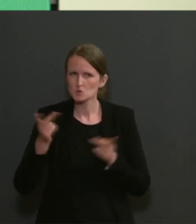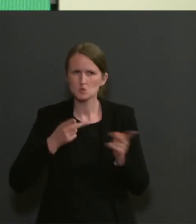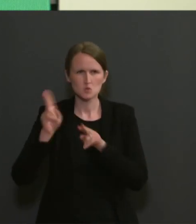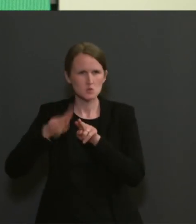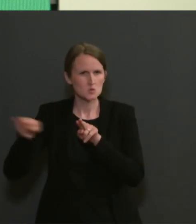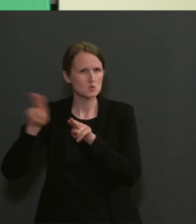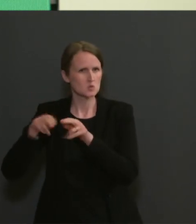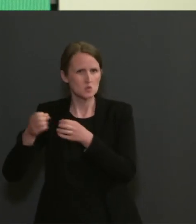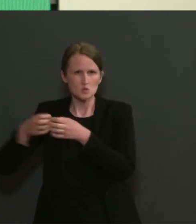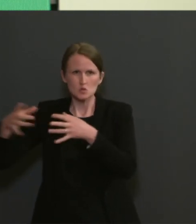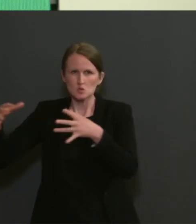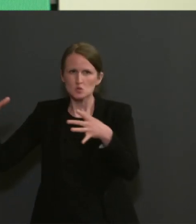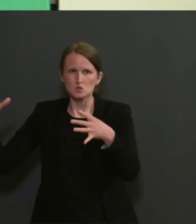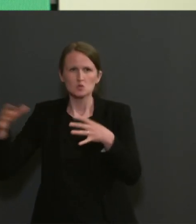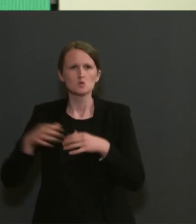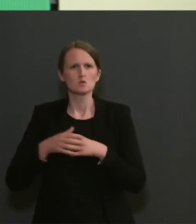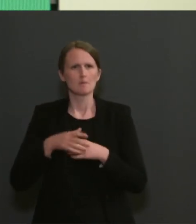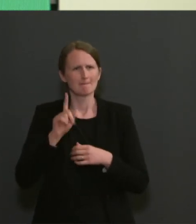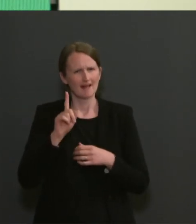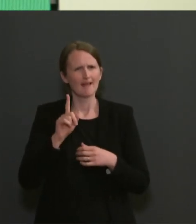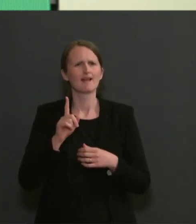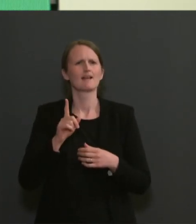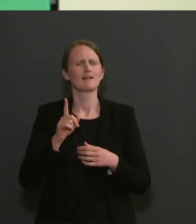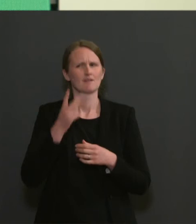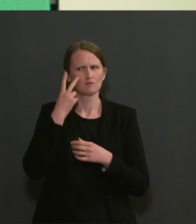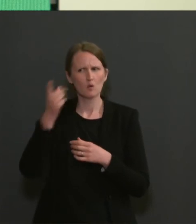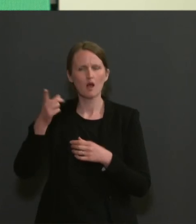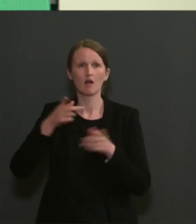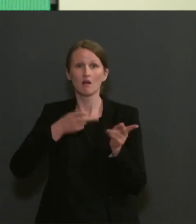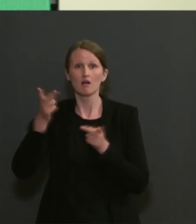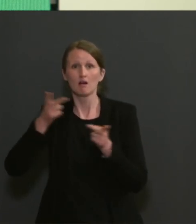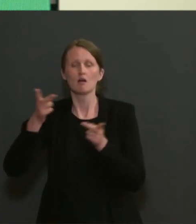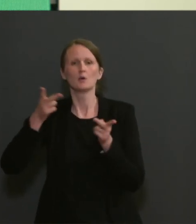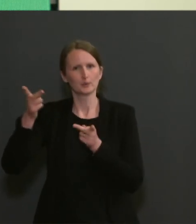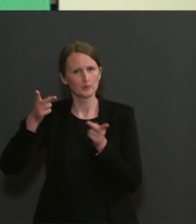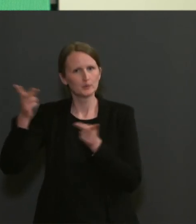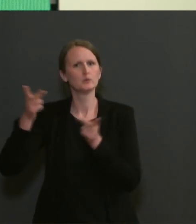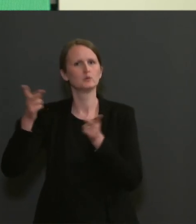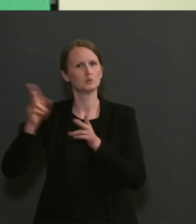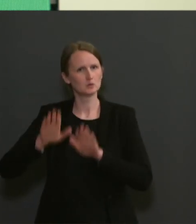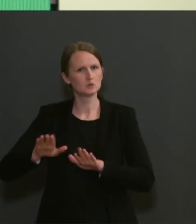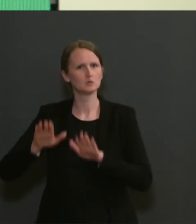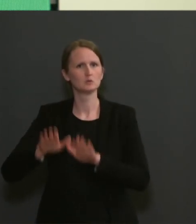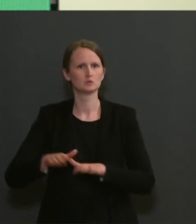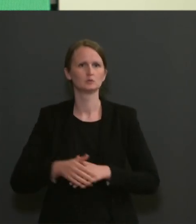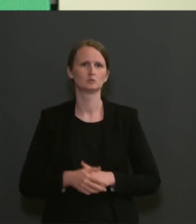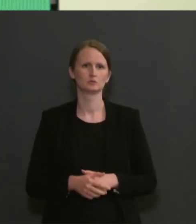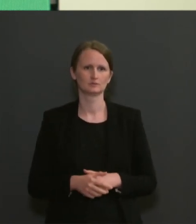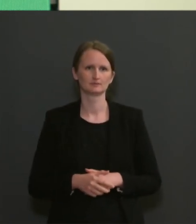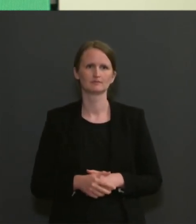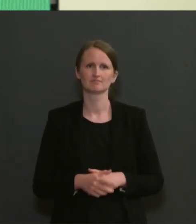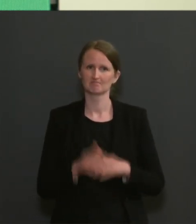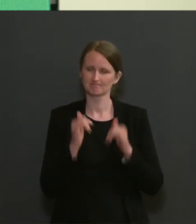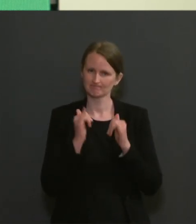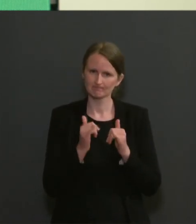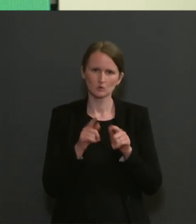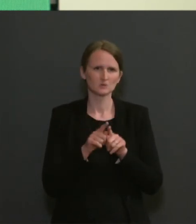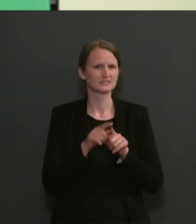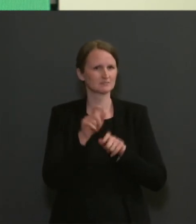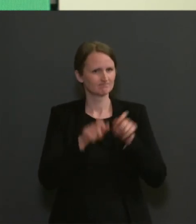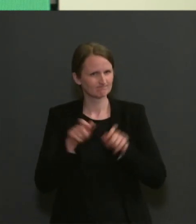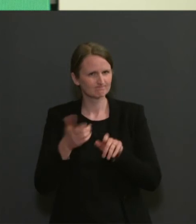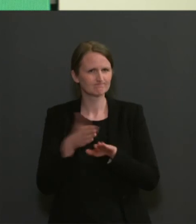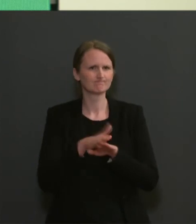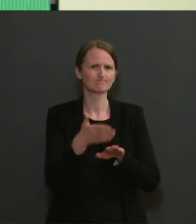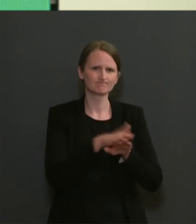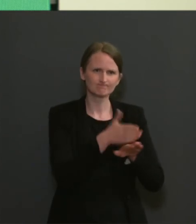rapide. Le nombre de décès est toujours très élevé, mais là aussi il y a un léger